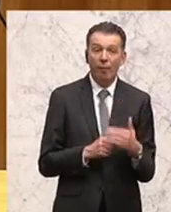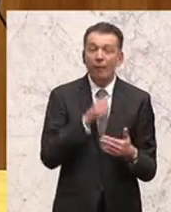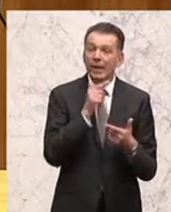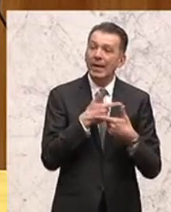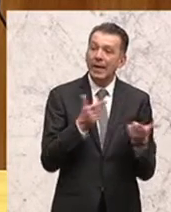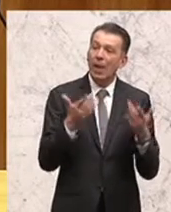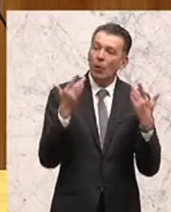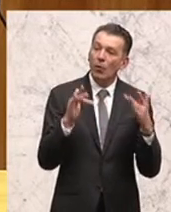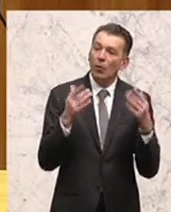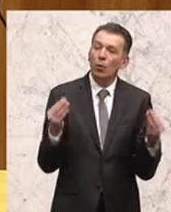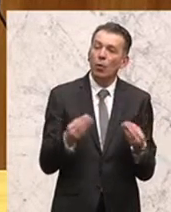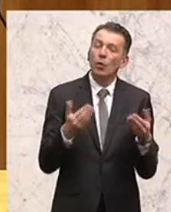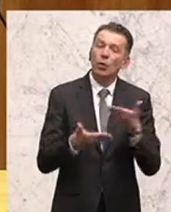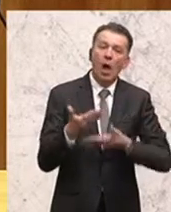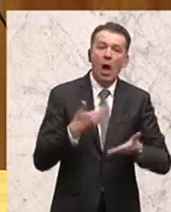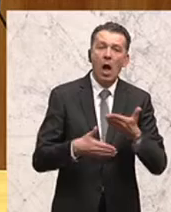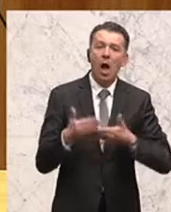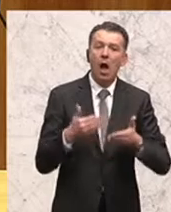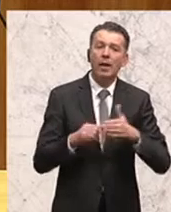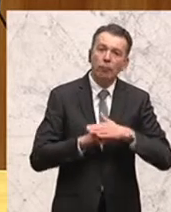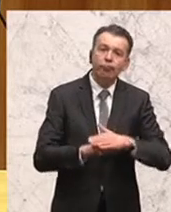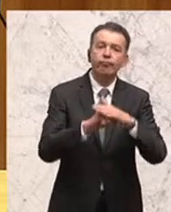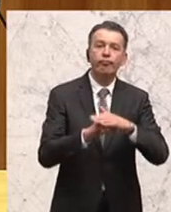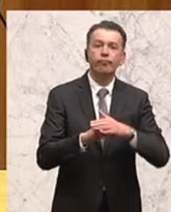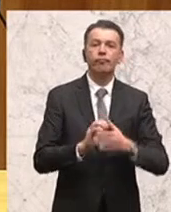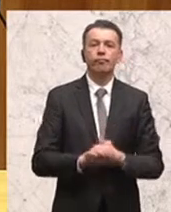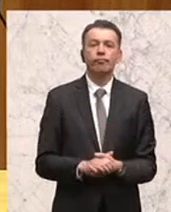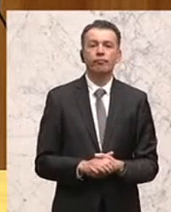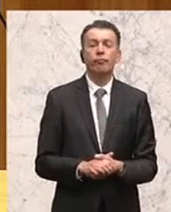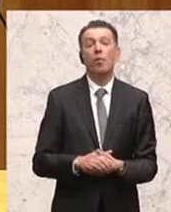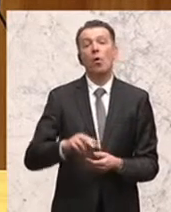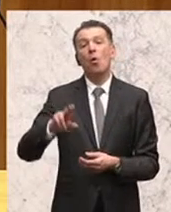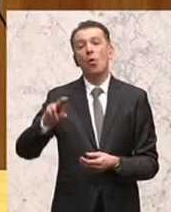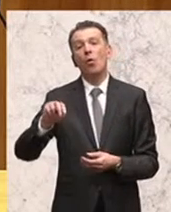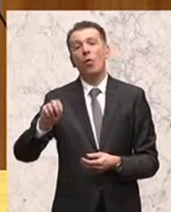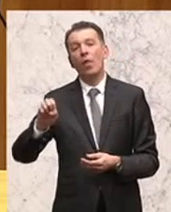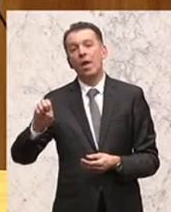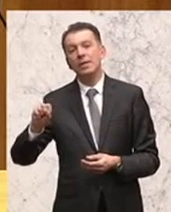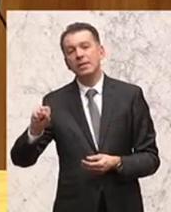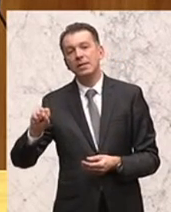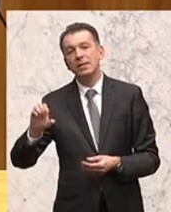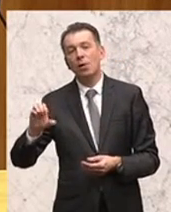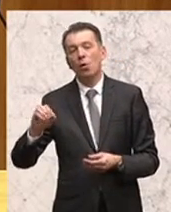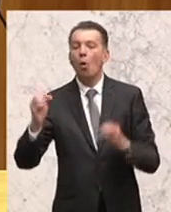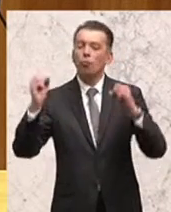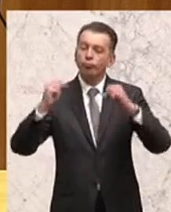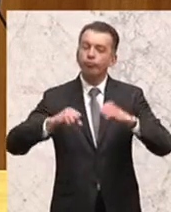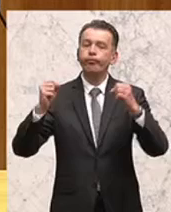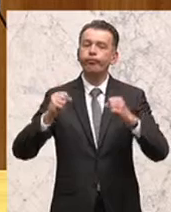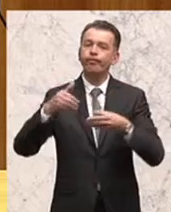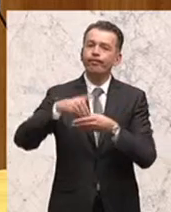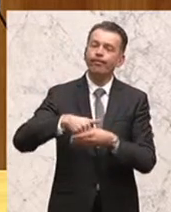illegalen Kulturgüterhandel ein Forum zu bieten. Das UNESCO-Übereinkommen verpflichtet unter anderem